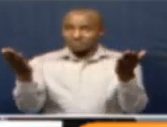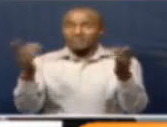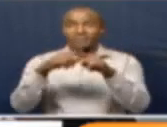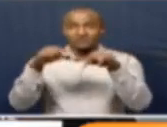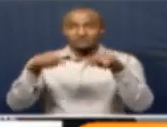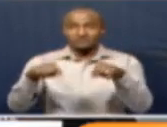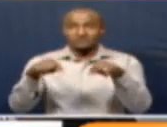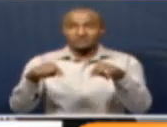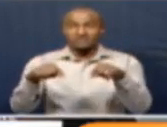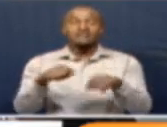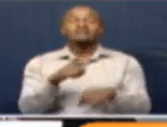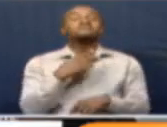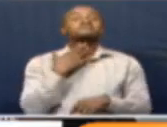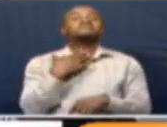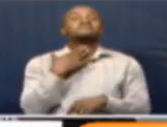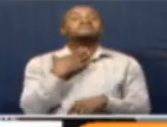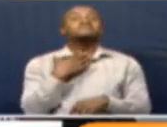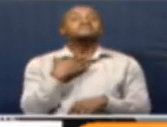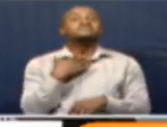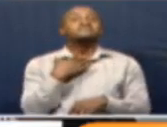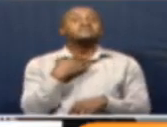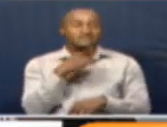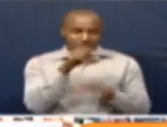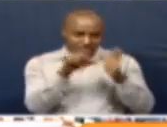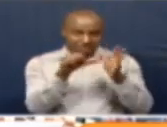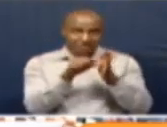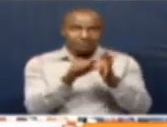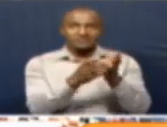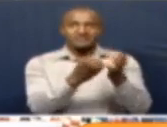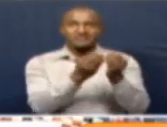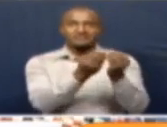mwanangu kapaliliwa na kona hiyo shetani, ashindwe katika